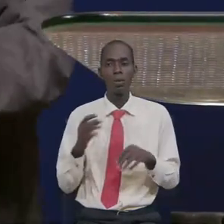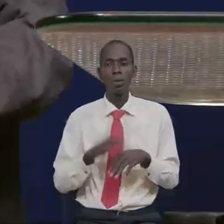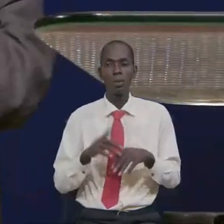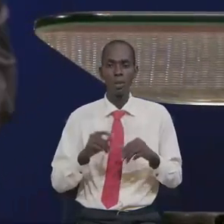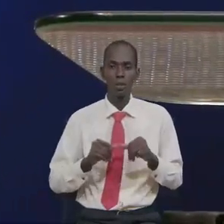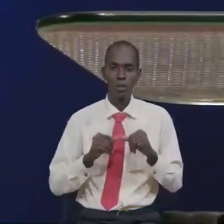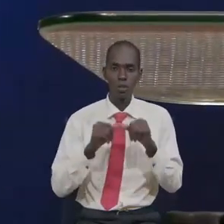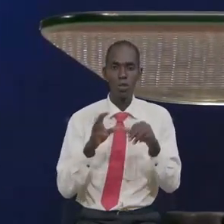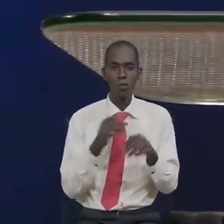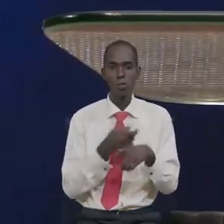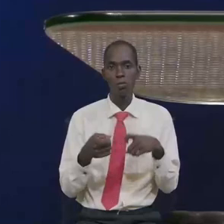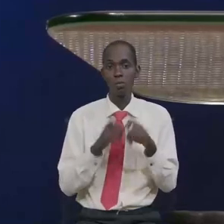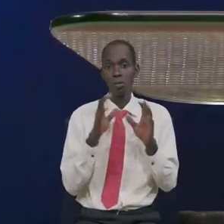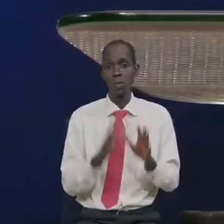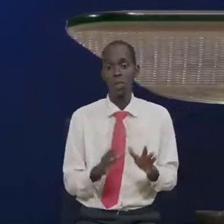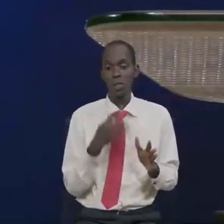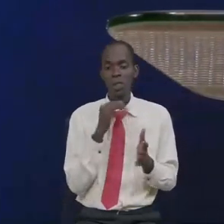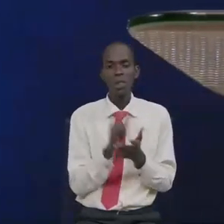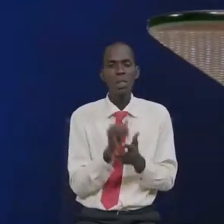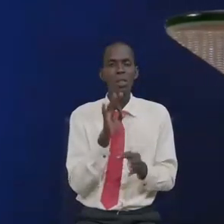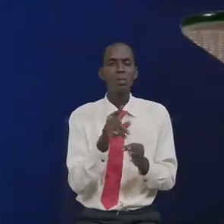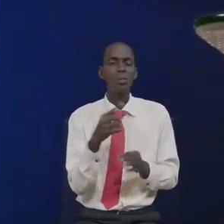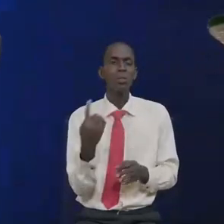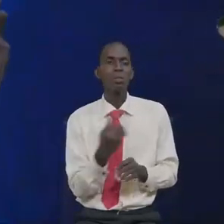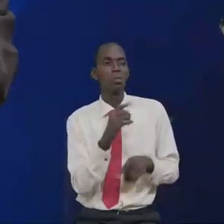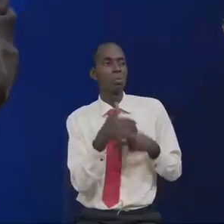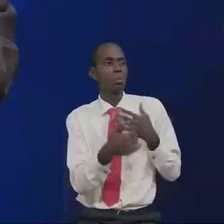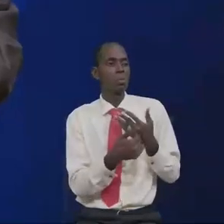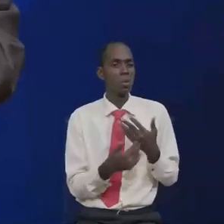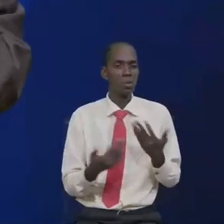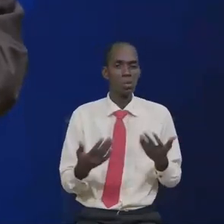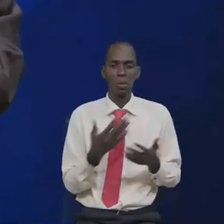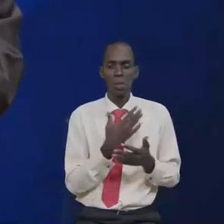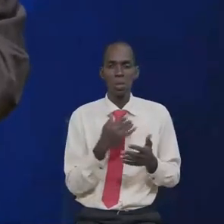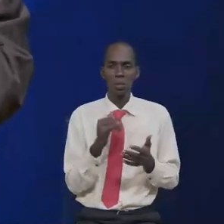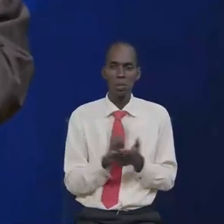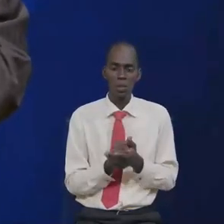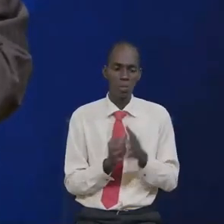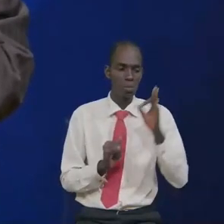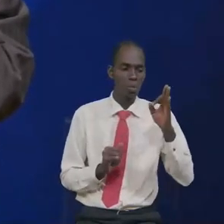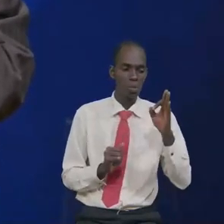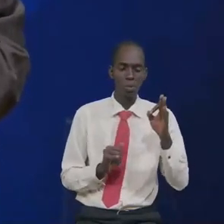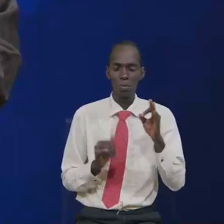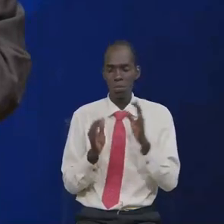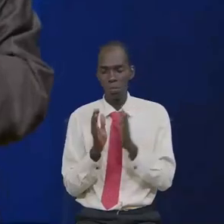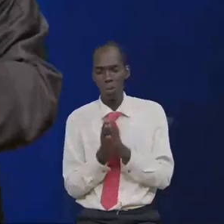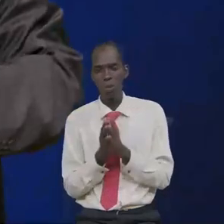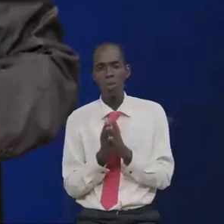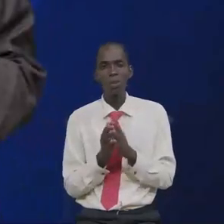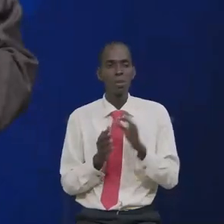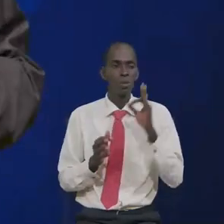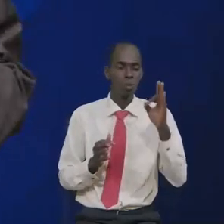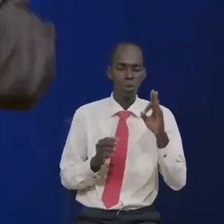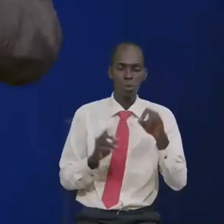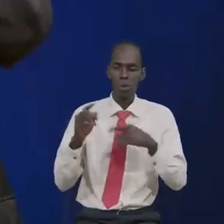du persécuteur. Mais chaque fois, vous allez à Dieu, tu prêches, tu retournes au